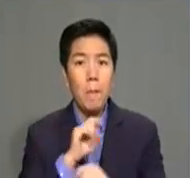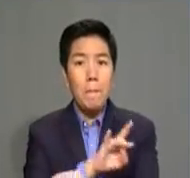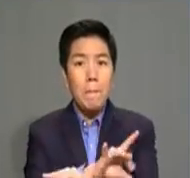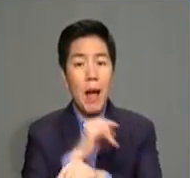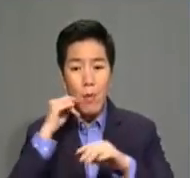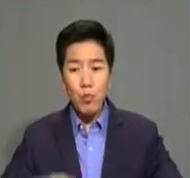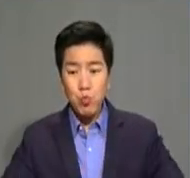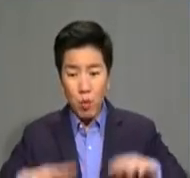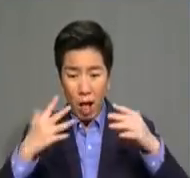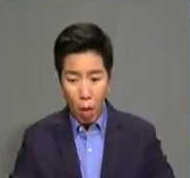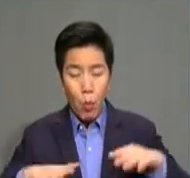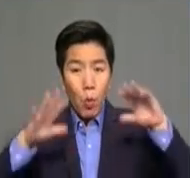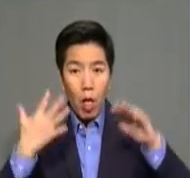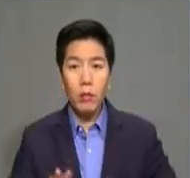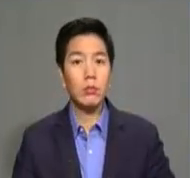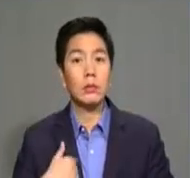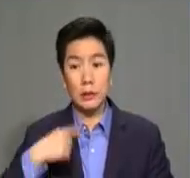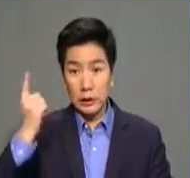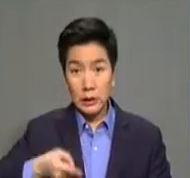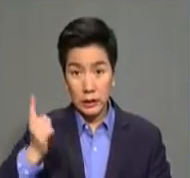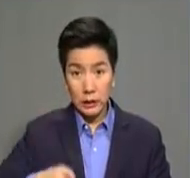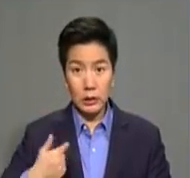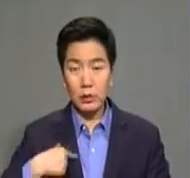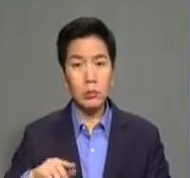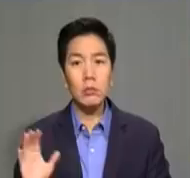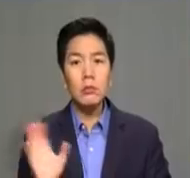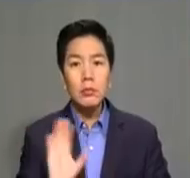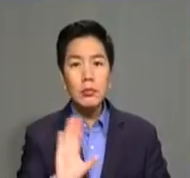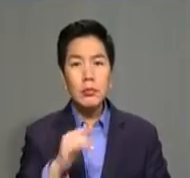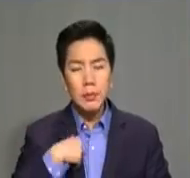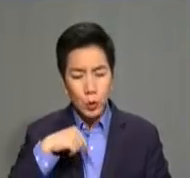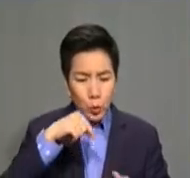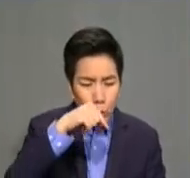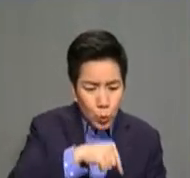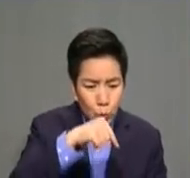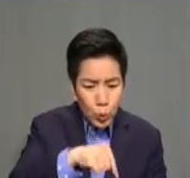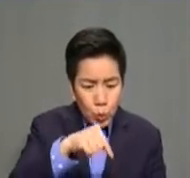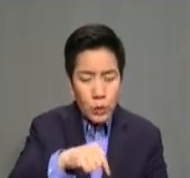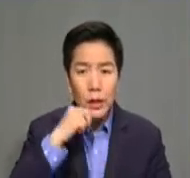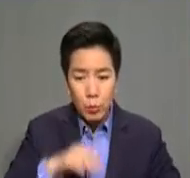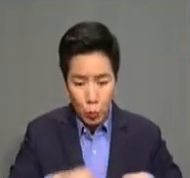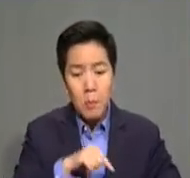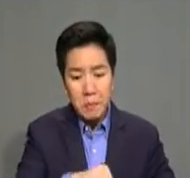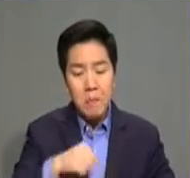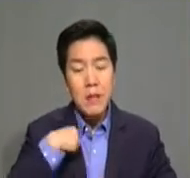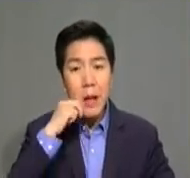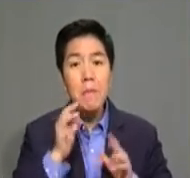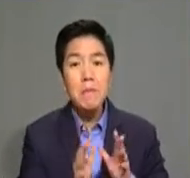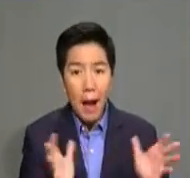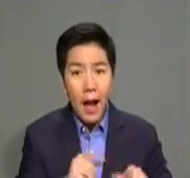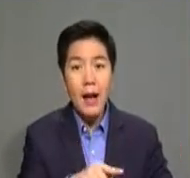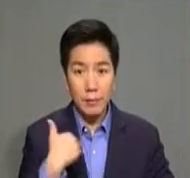จมอยู่ใต้บาดาลแล้วซึ่งจริงๆแล้วเนี่ยเราไม่ได้เป็นขนาดนั้นนะคะจะมีแค่บางจุดเท่านั้นนะคะที่มีน้ำเยอะนะค